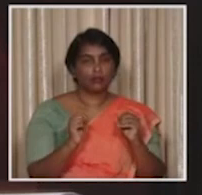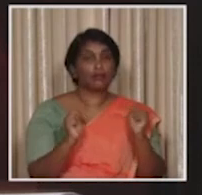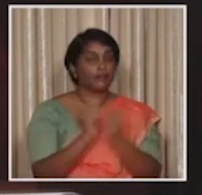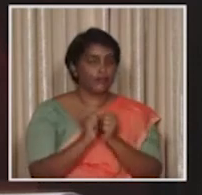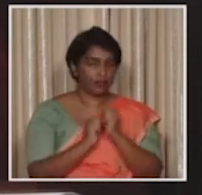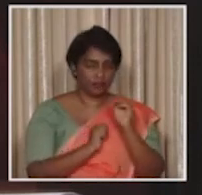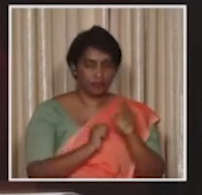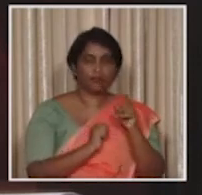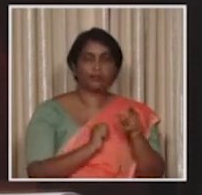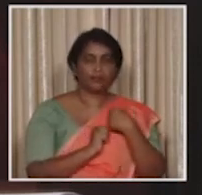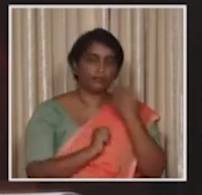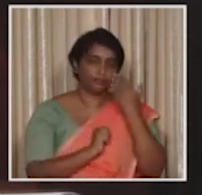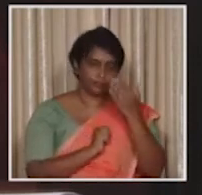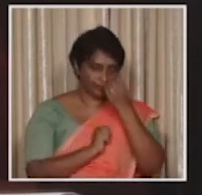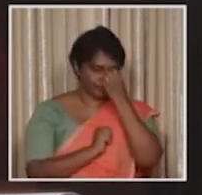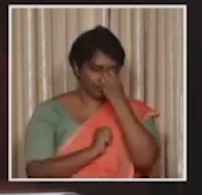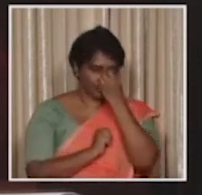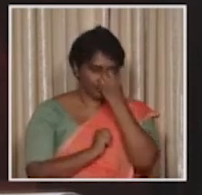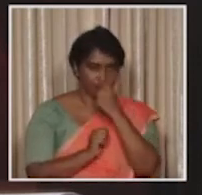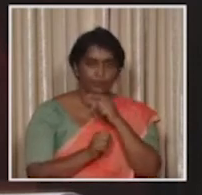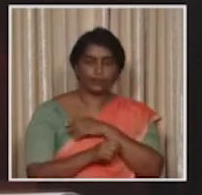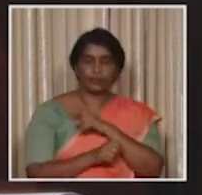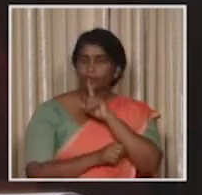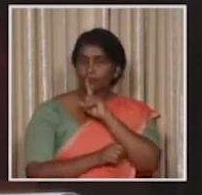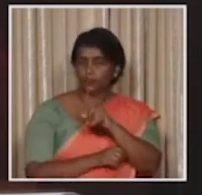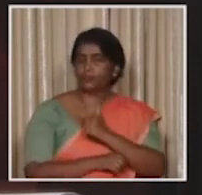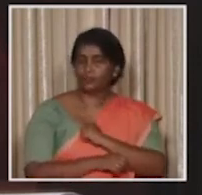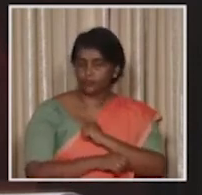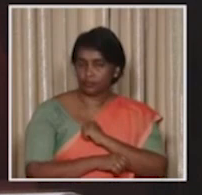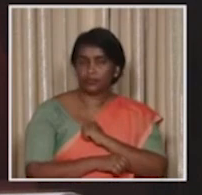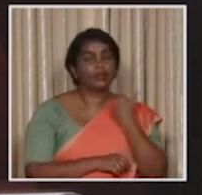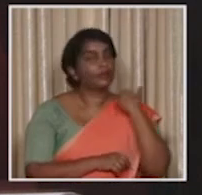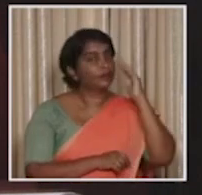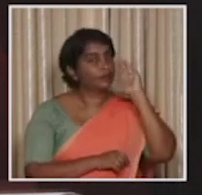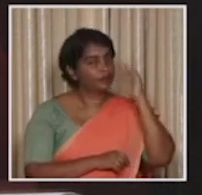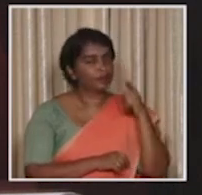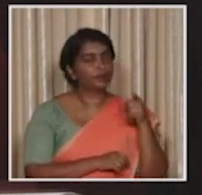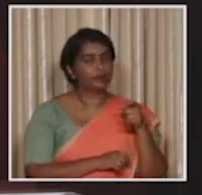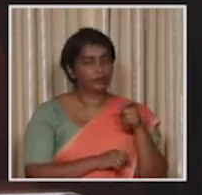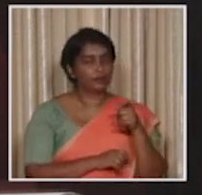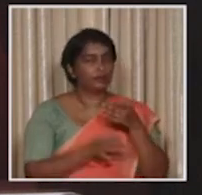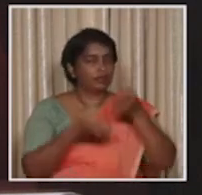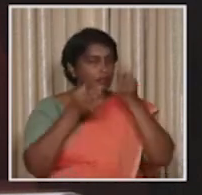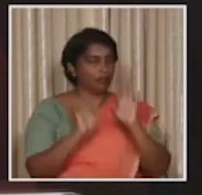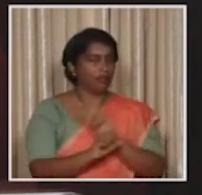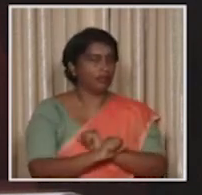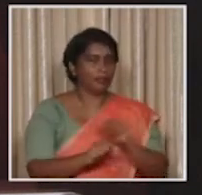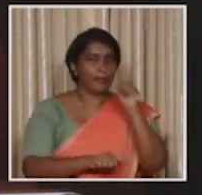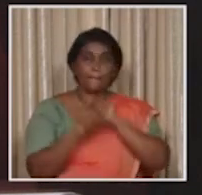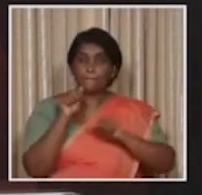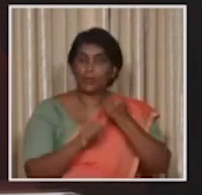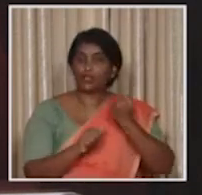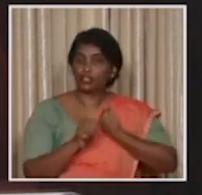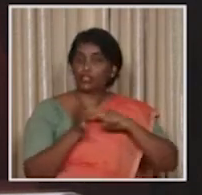ක්‍රියාවන් හැටියටයි අපි මේව දකින්නේ. අපි අහන්න කැමති විශේෂයෙන්ම ප්‍රමිතියෙන්තර ඖෂධ සහ